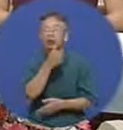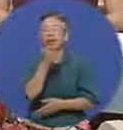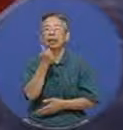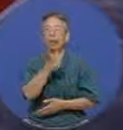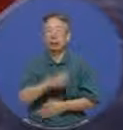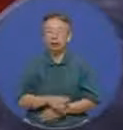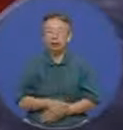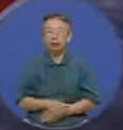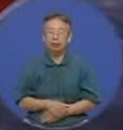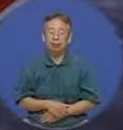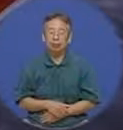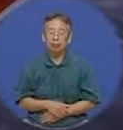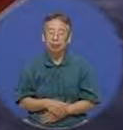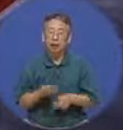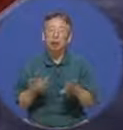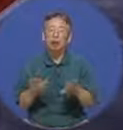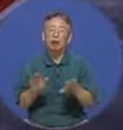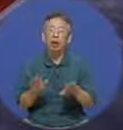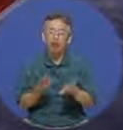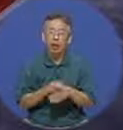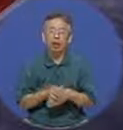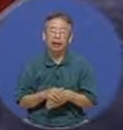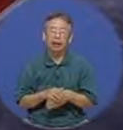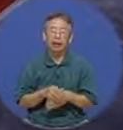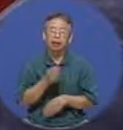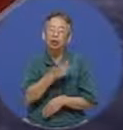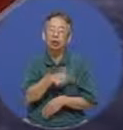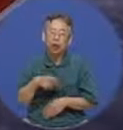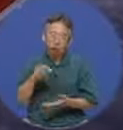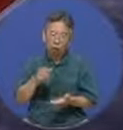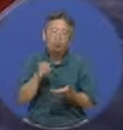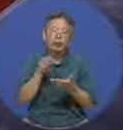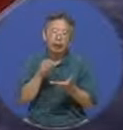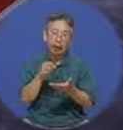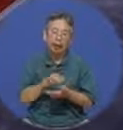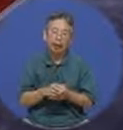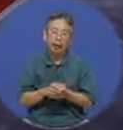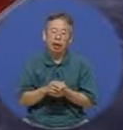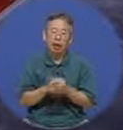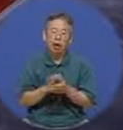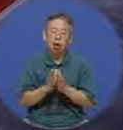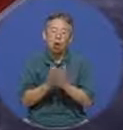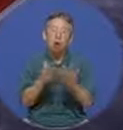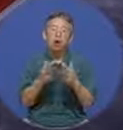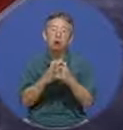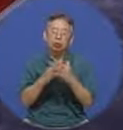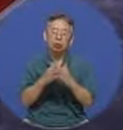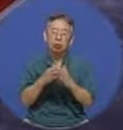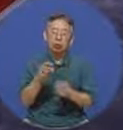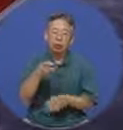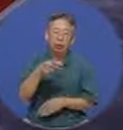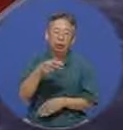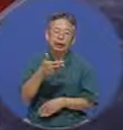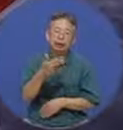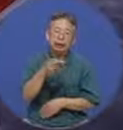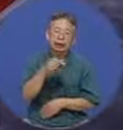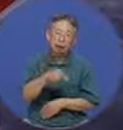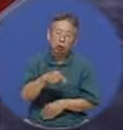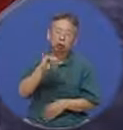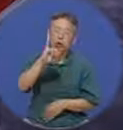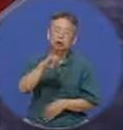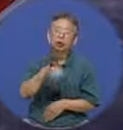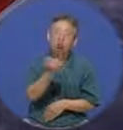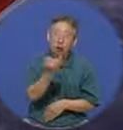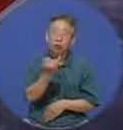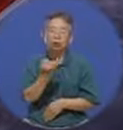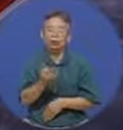う。今回のプレゼントは熊野のお土産です。本宮のシソジュース、そして梅みかんドリンク2本セ